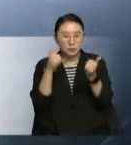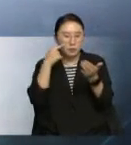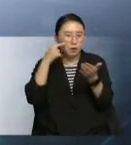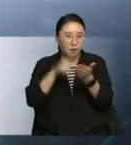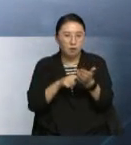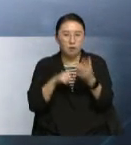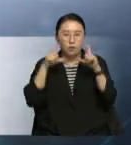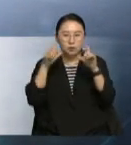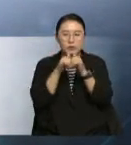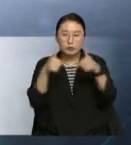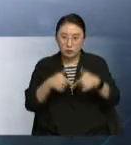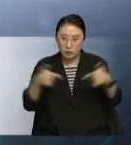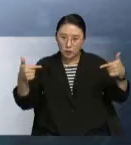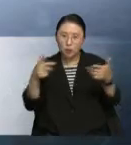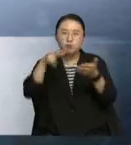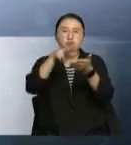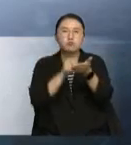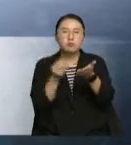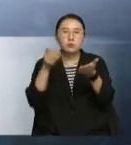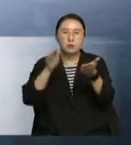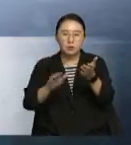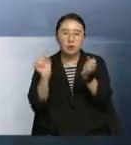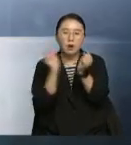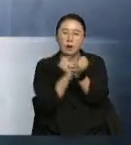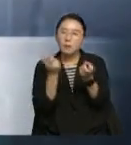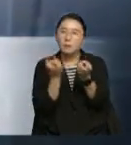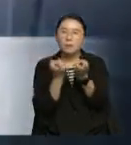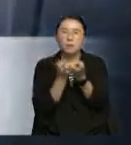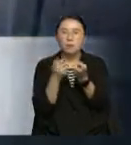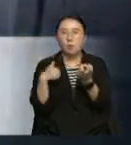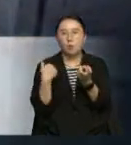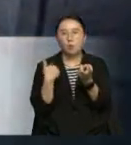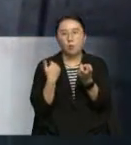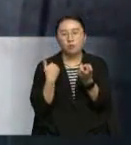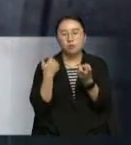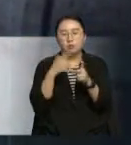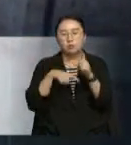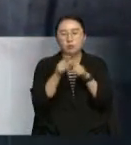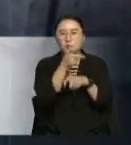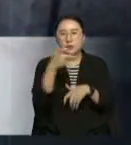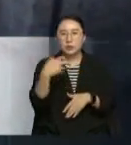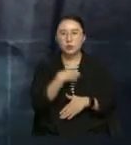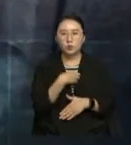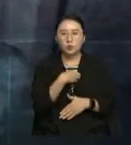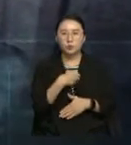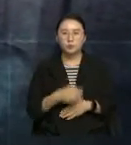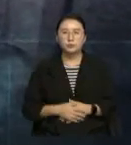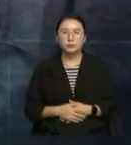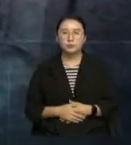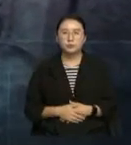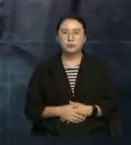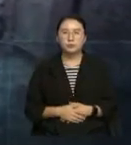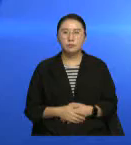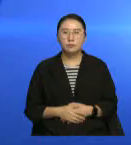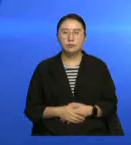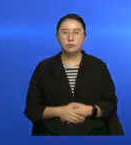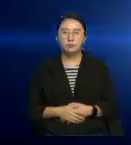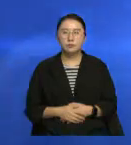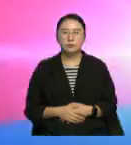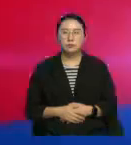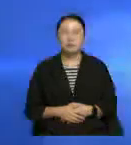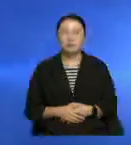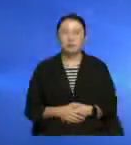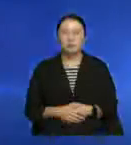확진 자수가 늘고 있는 것도 문제인데 이 감염 경로를 알지 못하는 게 더 큰 위험입니다 박용 기자 입니다